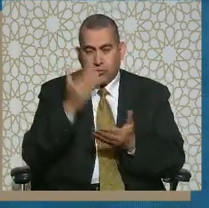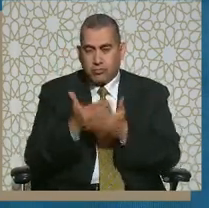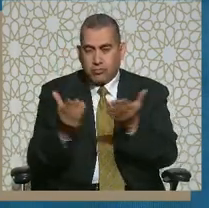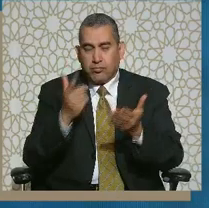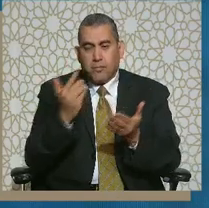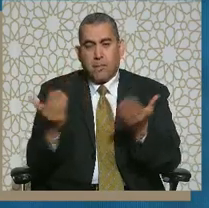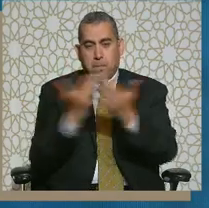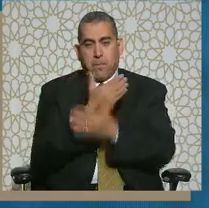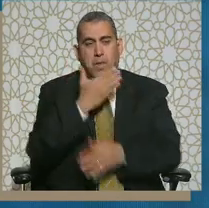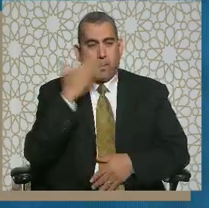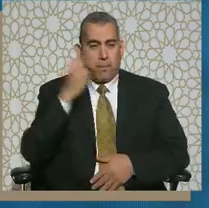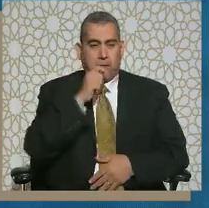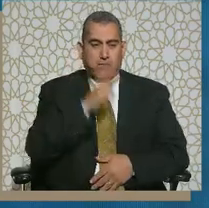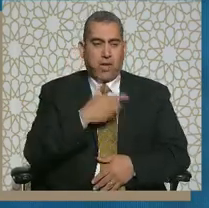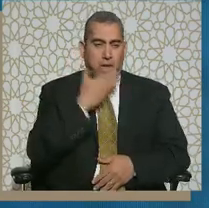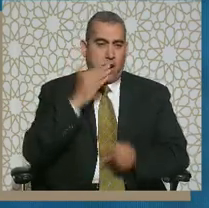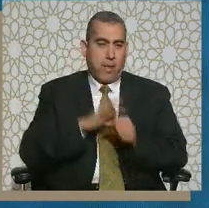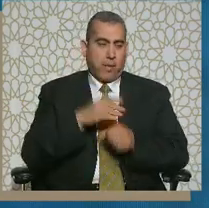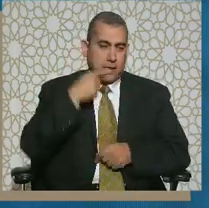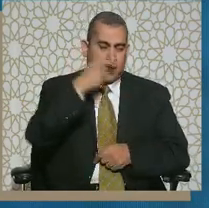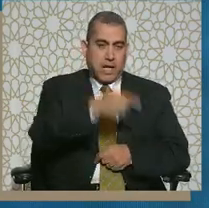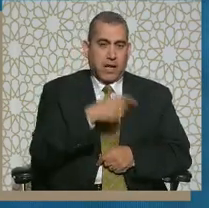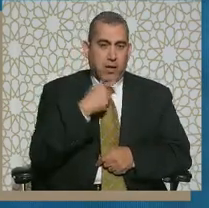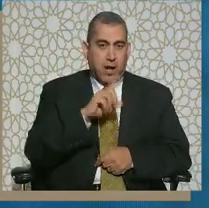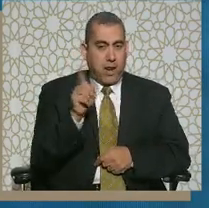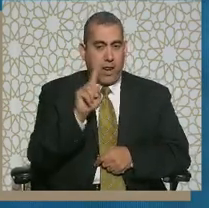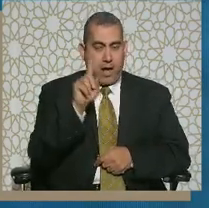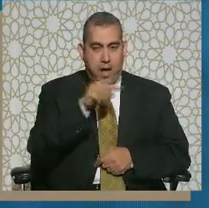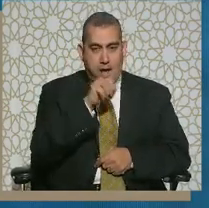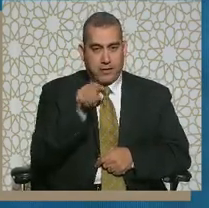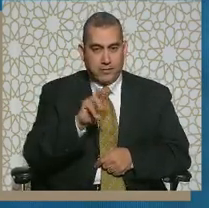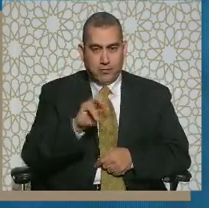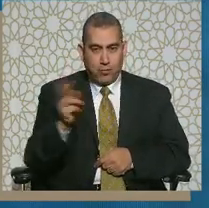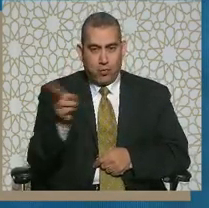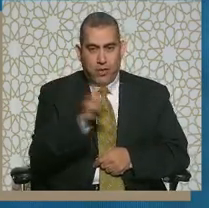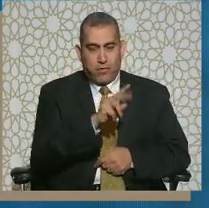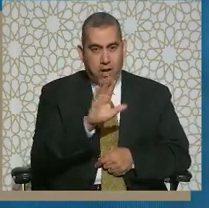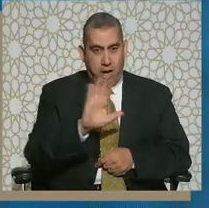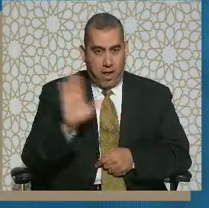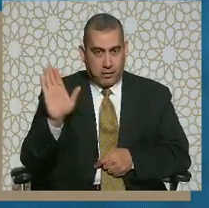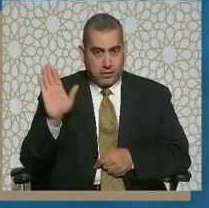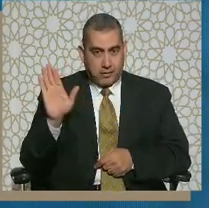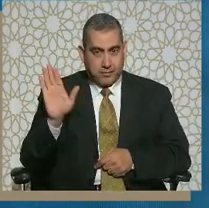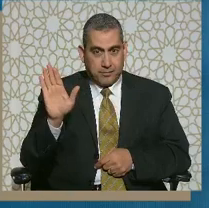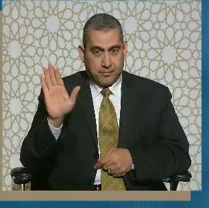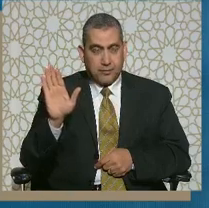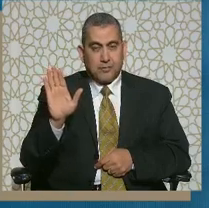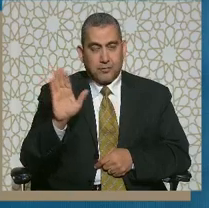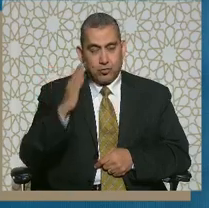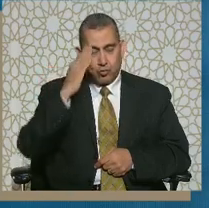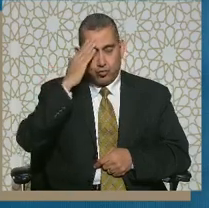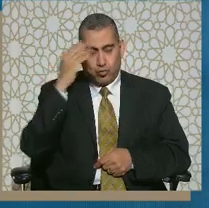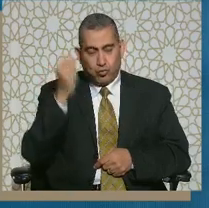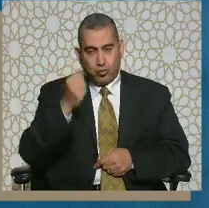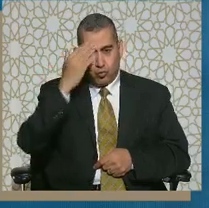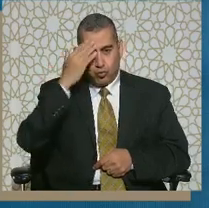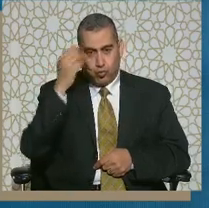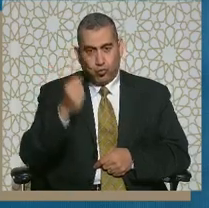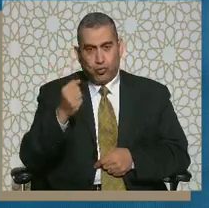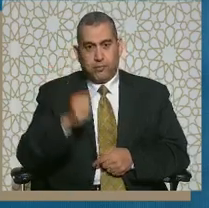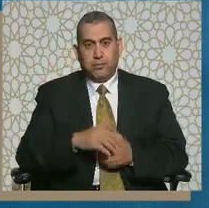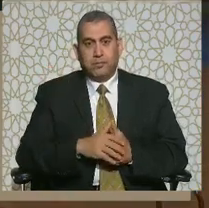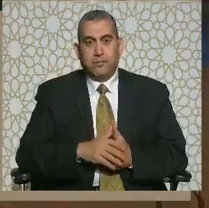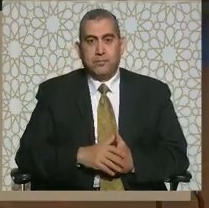دوت ده فديه شهر رمضان اللي جاي لا ما ينفعش خلاص يا فندم ايوه شكرا لحضرتك عفوا لحضرتك يا